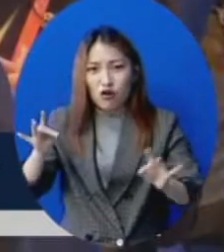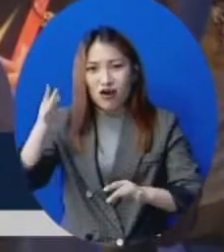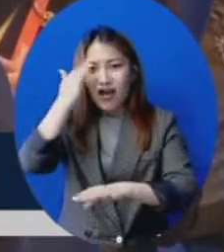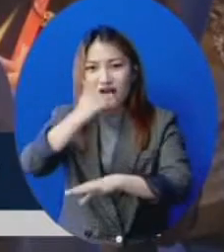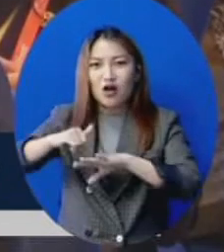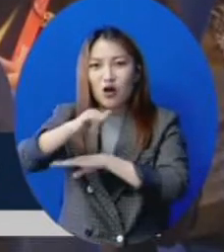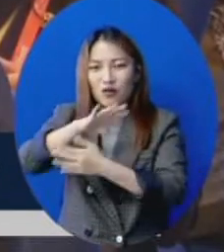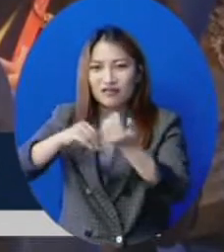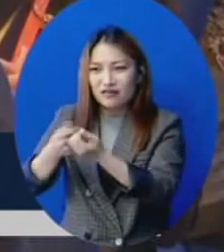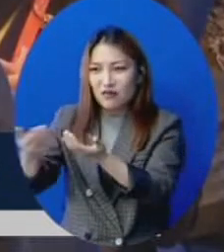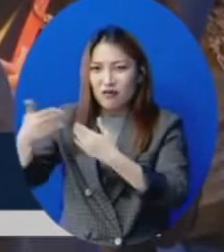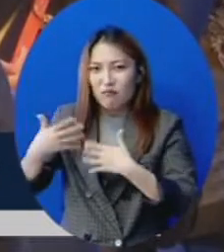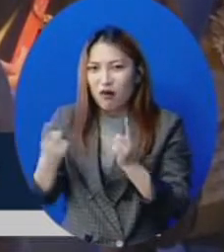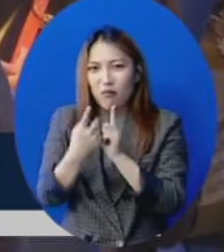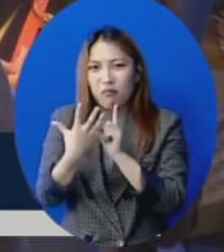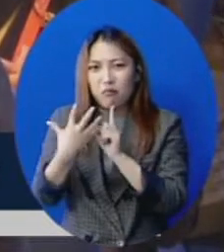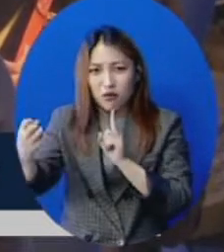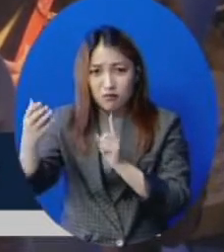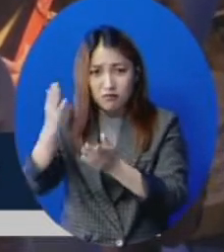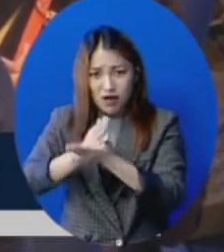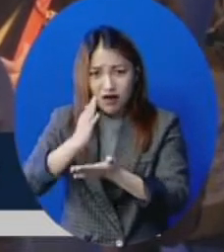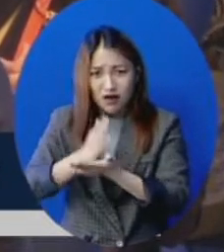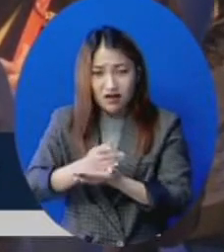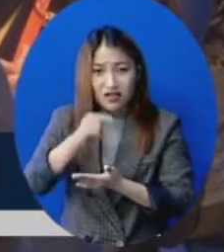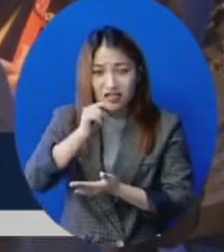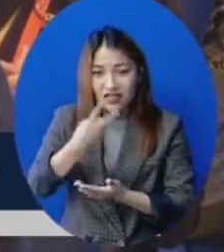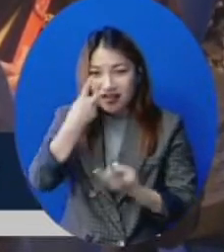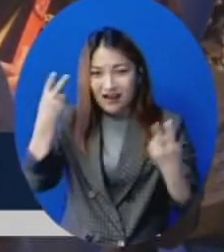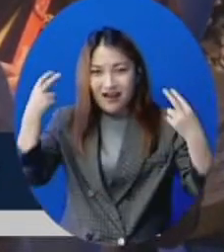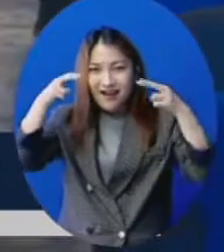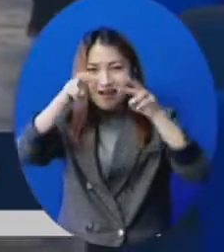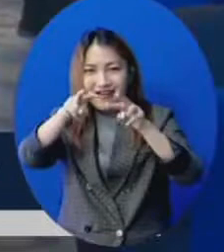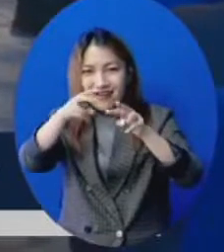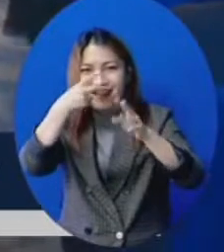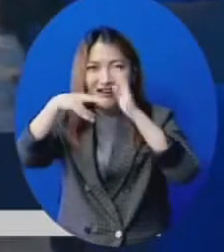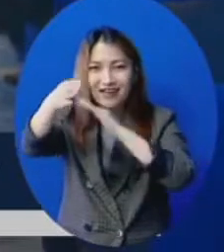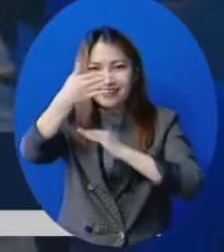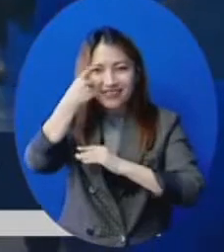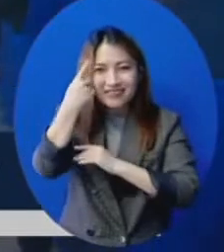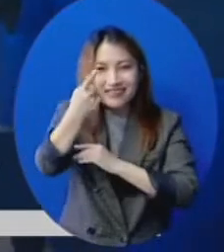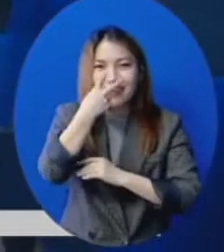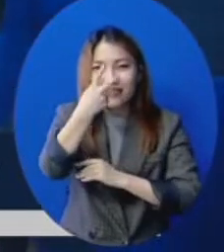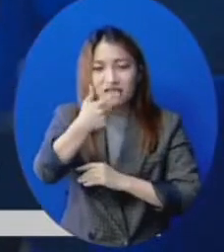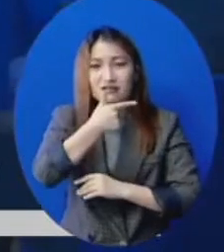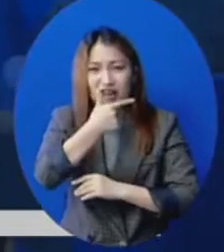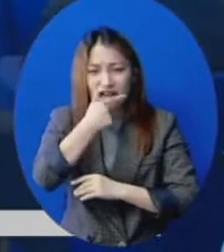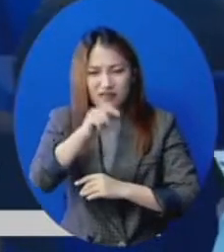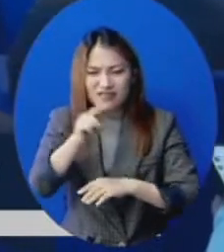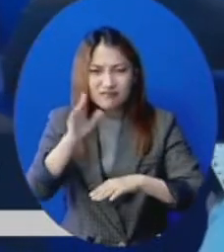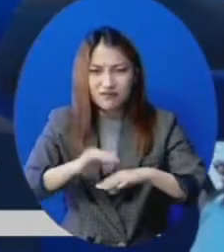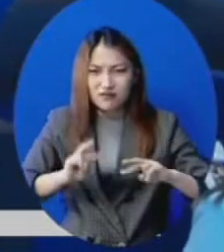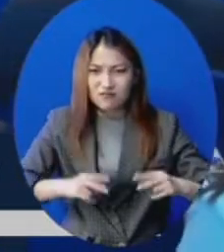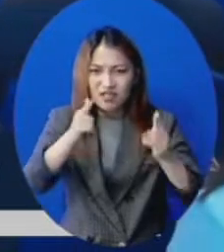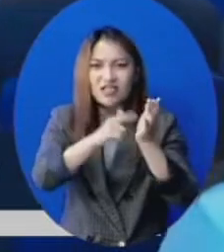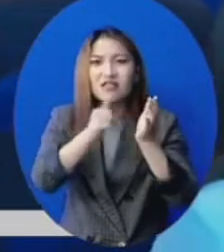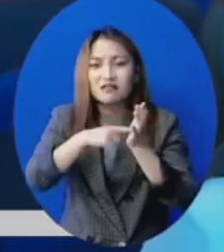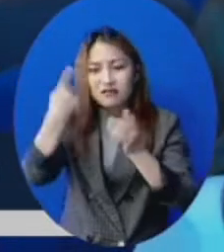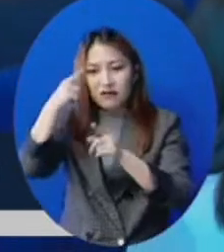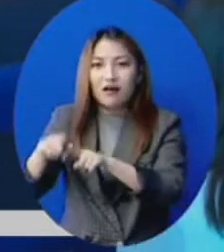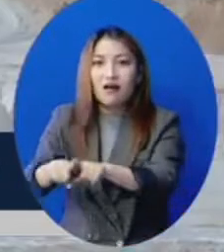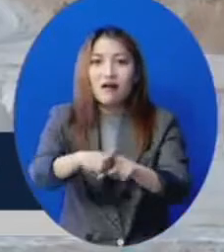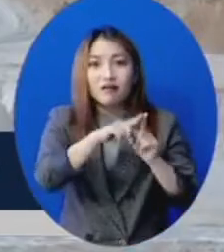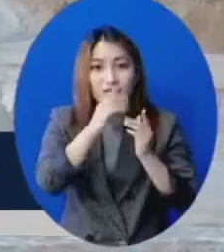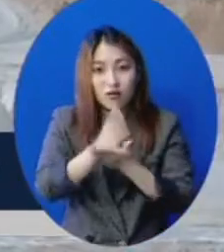үргэжээ. Төрийн бодлогын төвшөнд уул уурхайн салбарын хөрөнгө оруулалтыг нэг цонхоор харж чадаагүй алдаага засах шаардлагатай гэдэг дээр талууд санал нэг